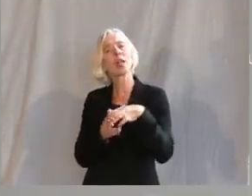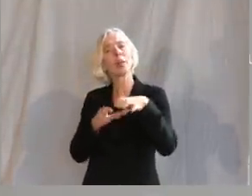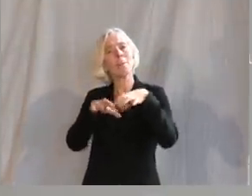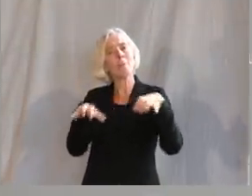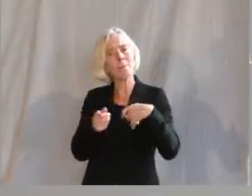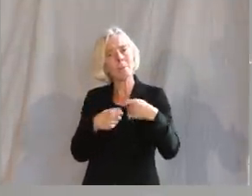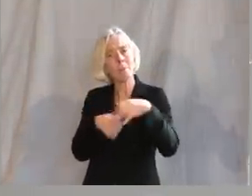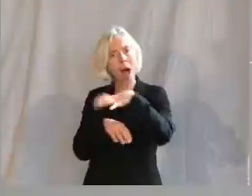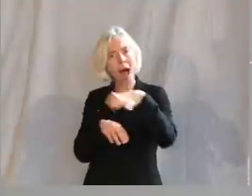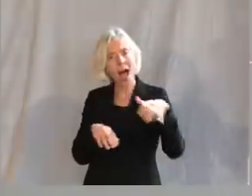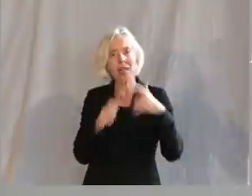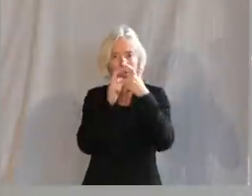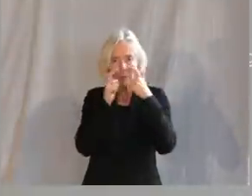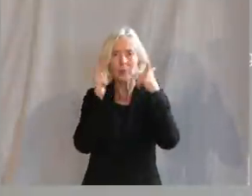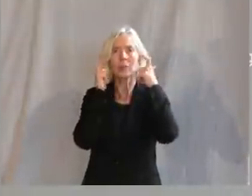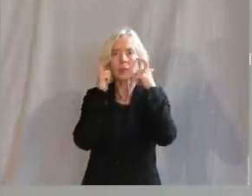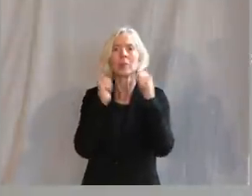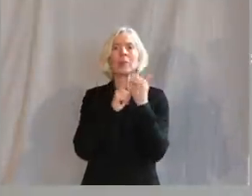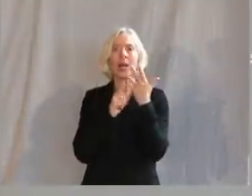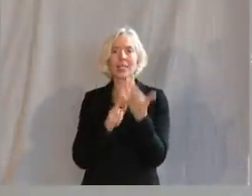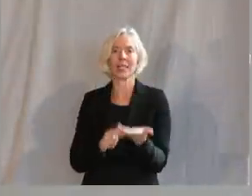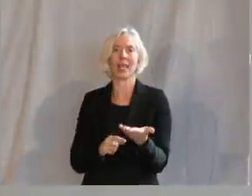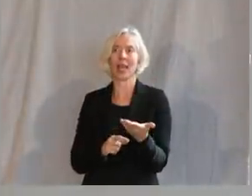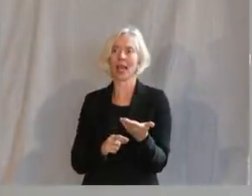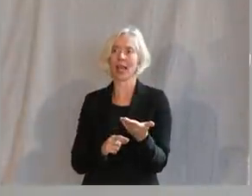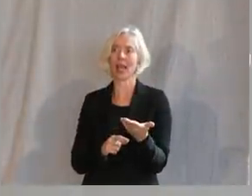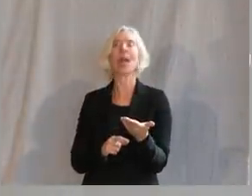Jetzt bin ich ja relativ oft auf dem Stadtmarkt und da fällt einem schon auf, dass vielleicht